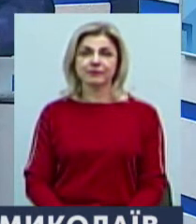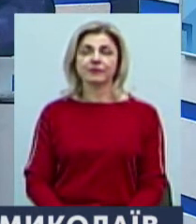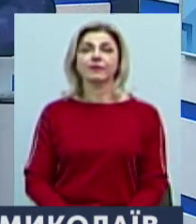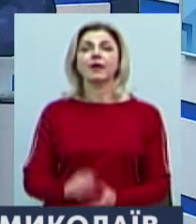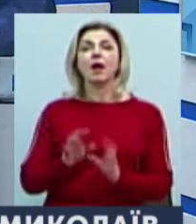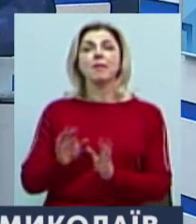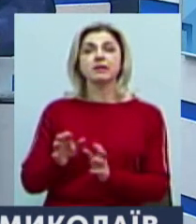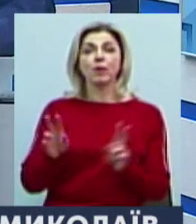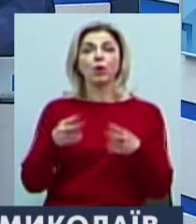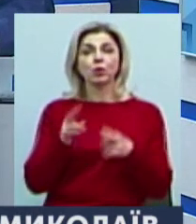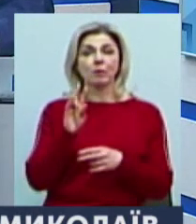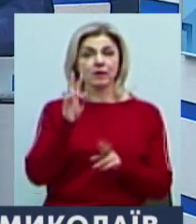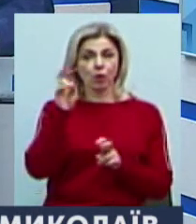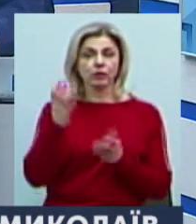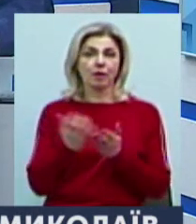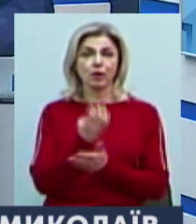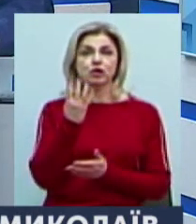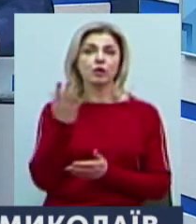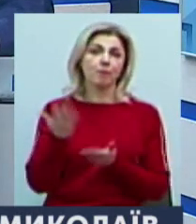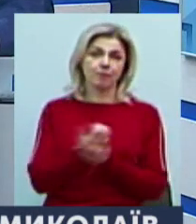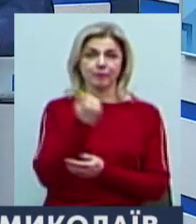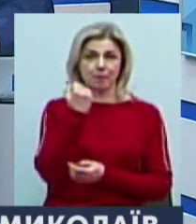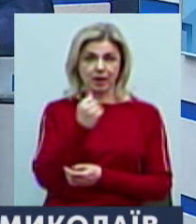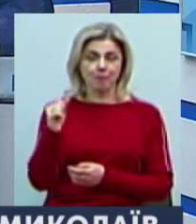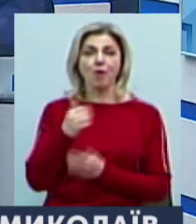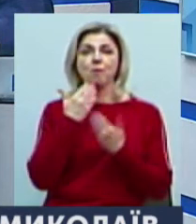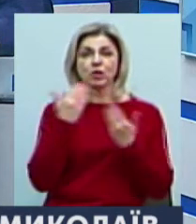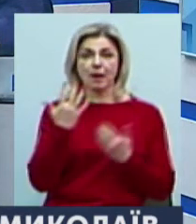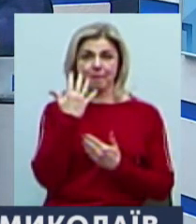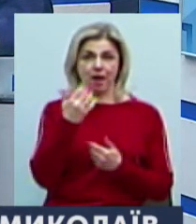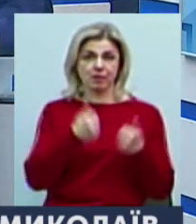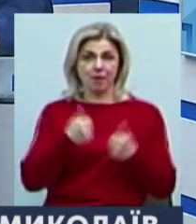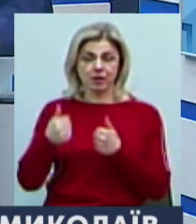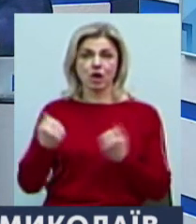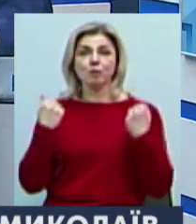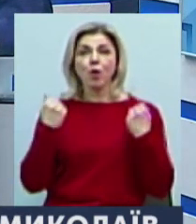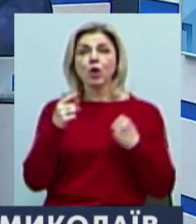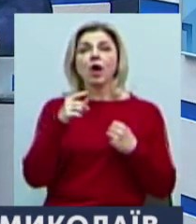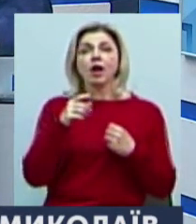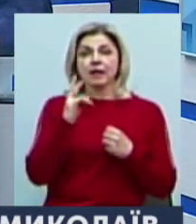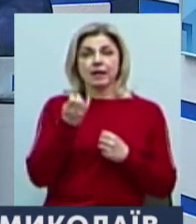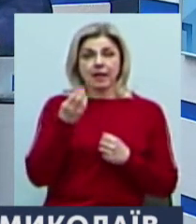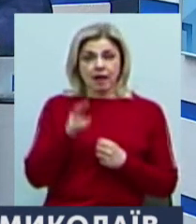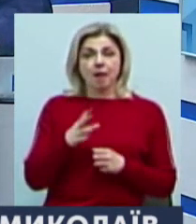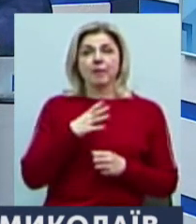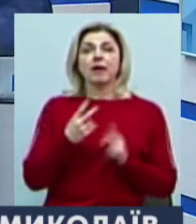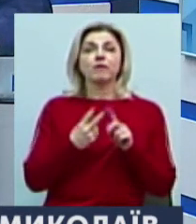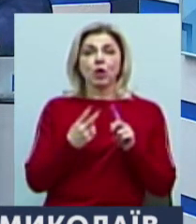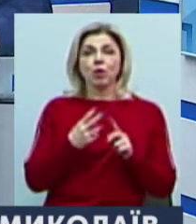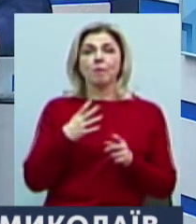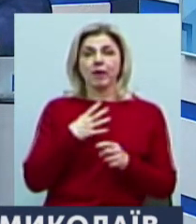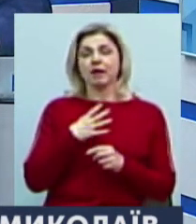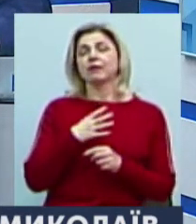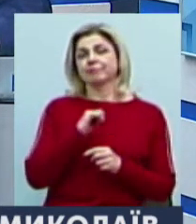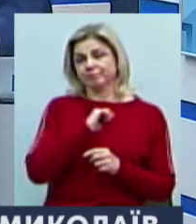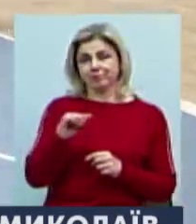Муніципальний баскетбольний клуб «Миколаїв» здобув 4-ту перемогу в останніх 5 матчах. У спорткомплексі «Надія» «Корабели» вдруге у сезоні завдали поразки